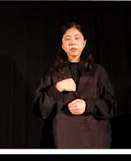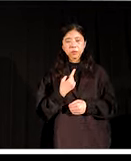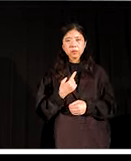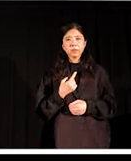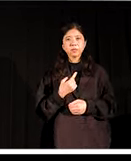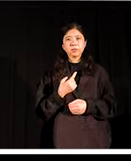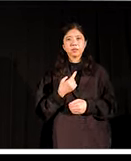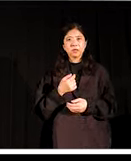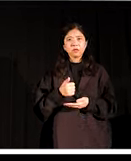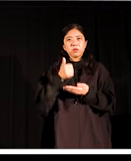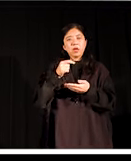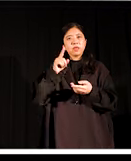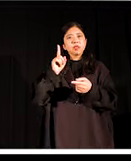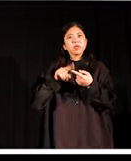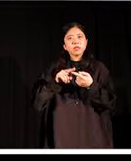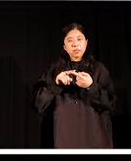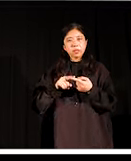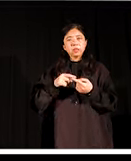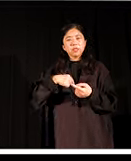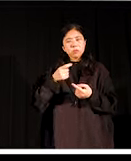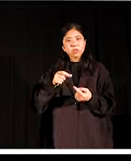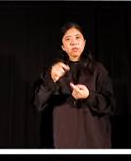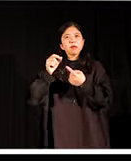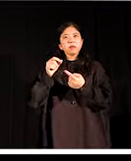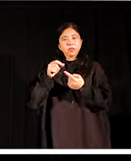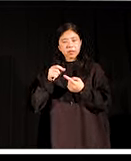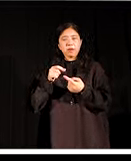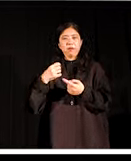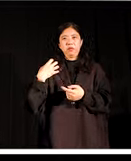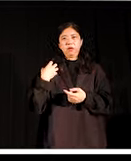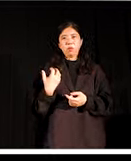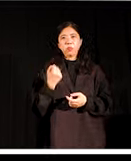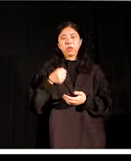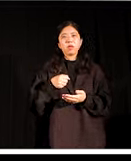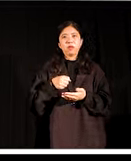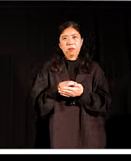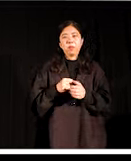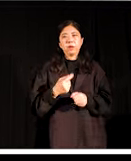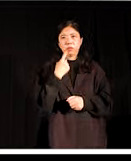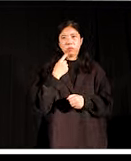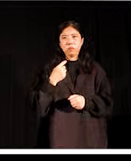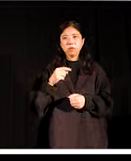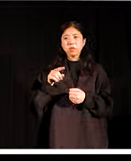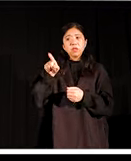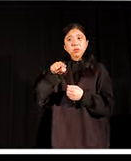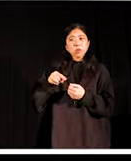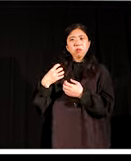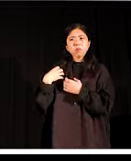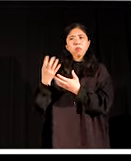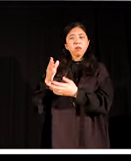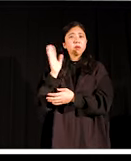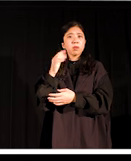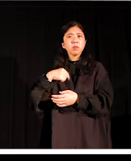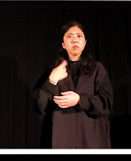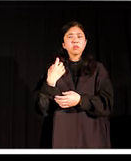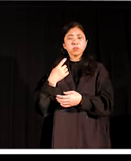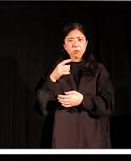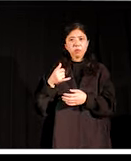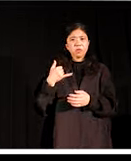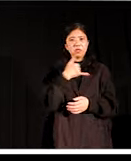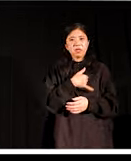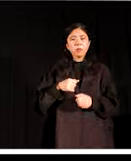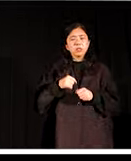主体的になってあの自分で選択して結果に対して責任を取るで人の性にしないっていうのがやっぱりすごく大事だし自分の人生